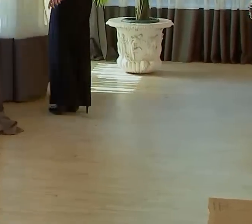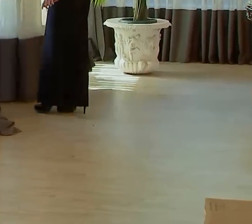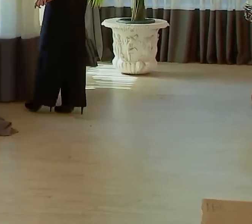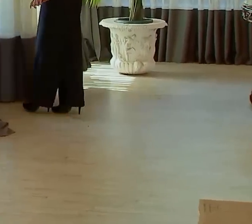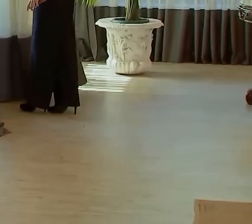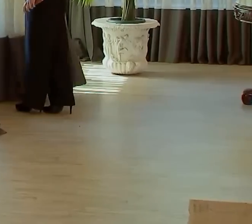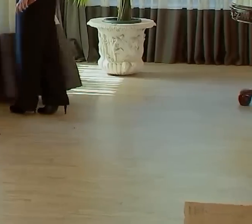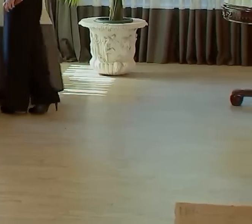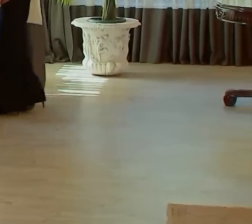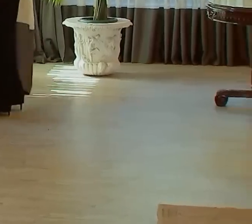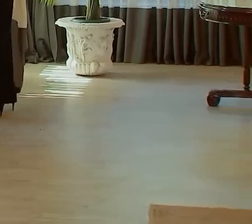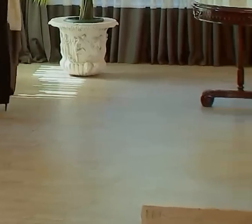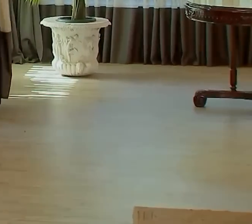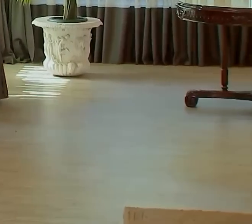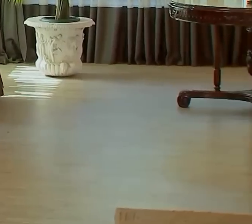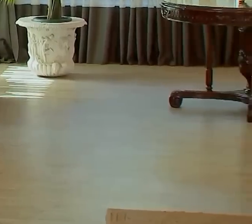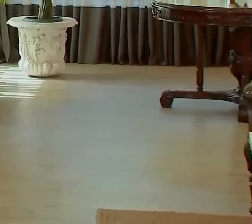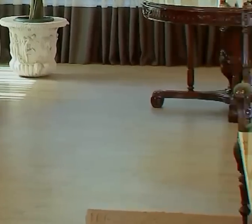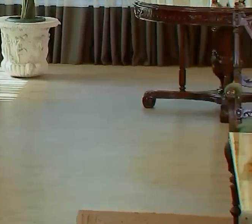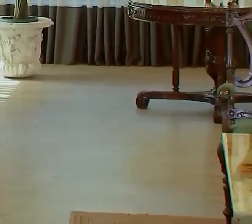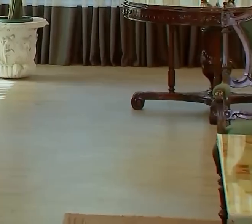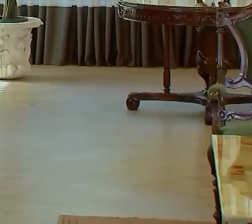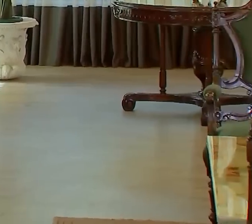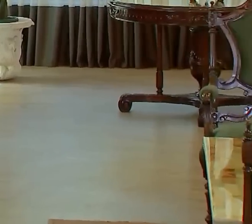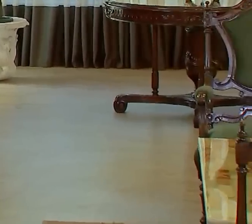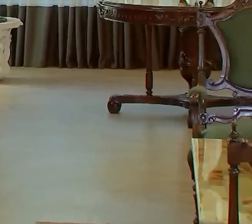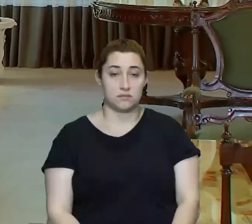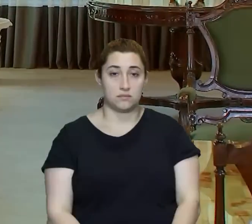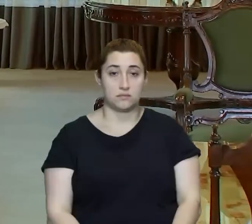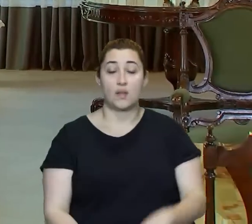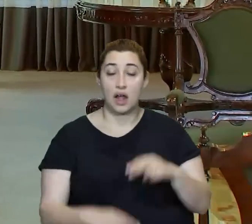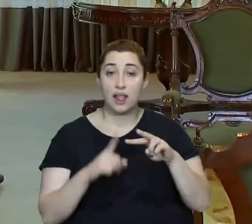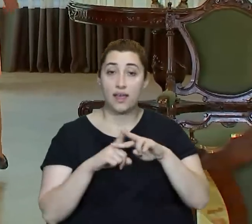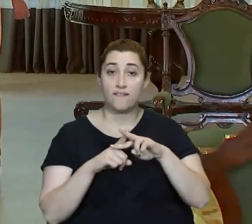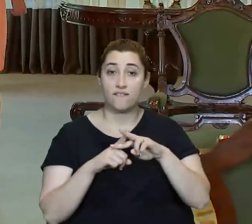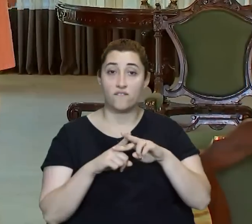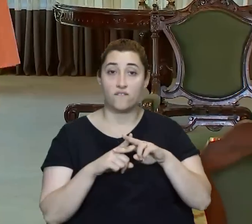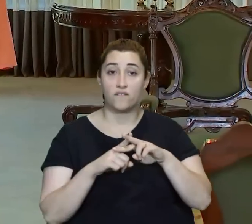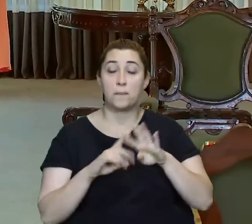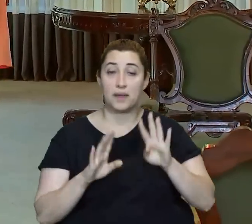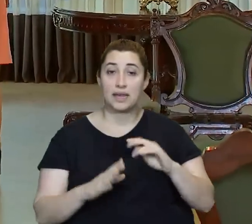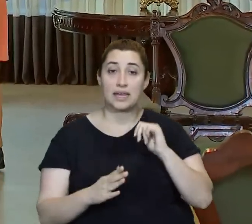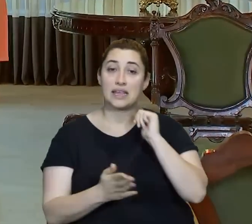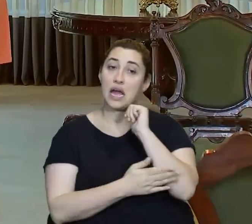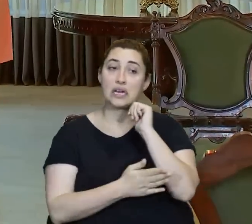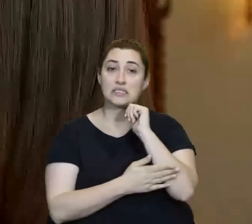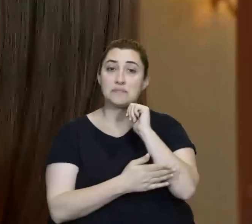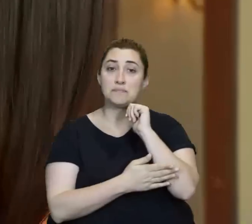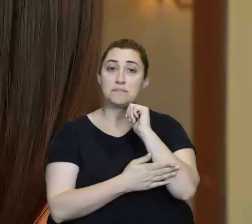kenara sıyırdı, dışarı bakıyor. Zehra da kalkıp yanına geçti. Alev, peki yardım